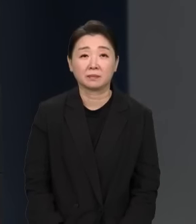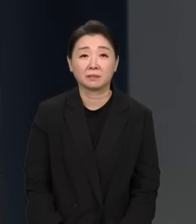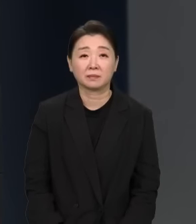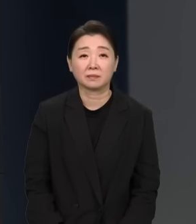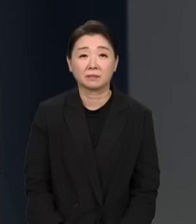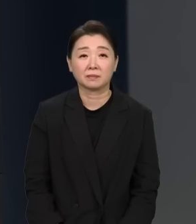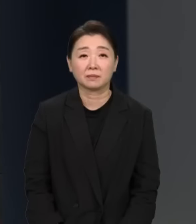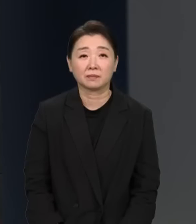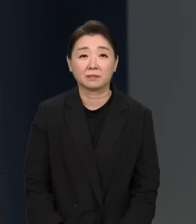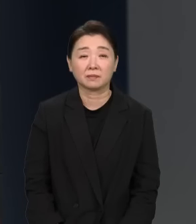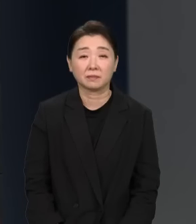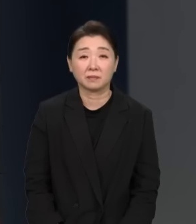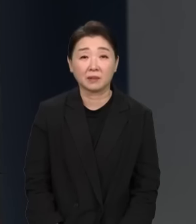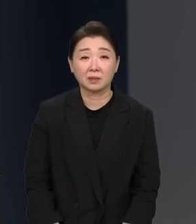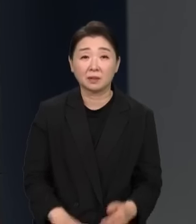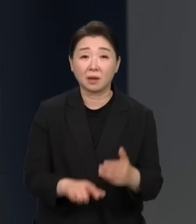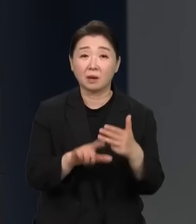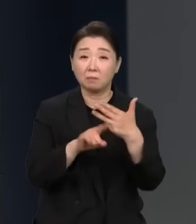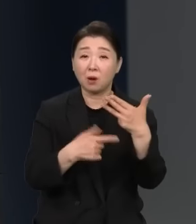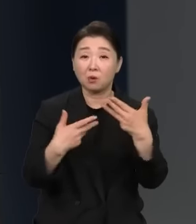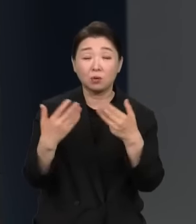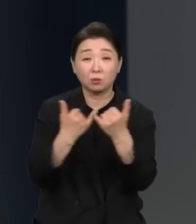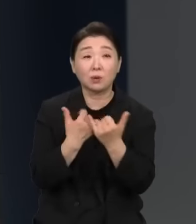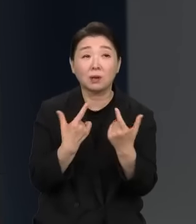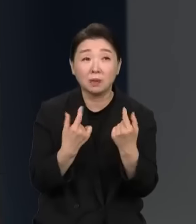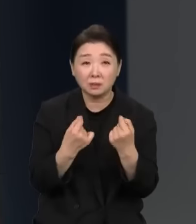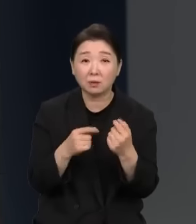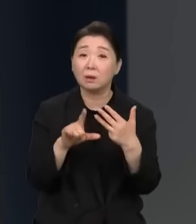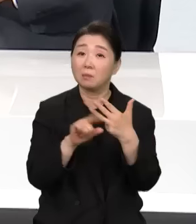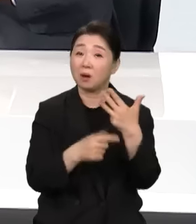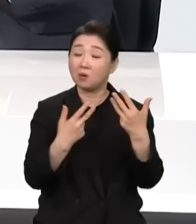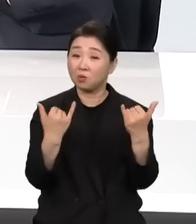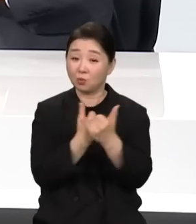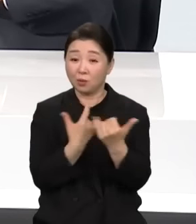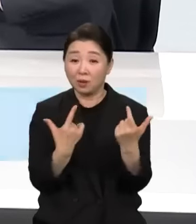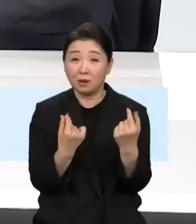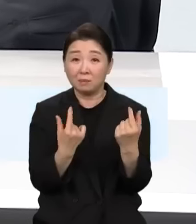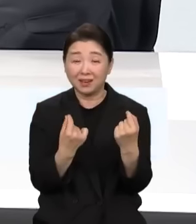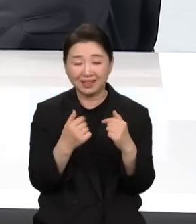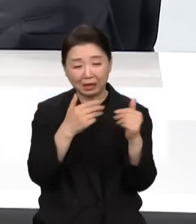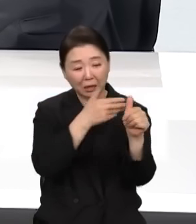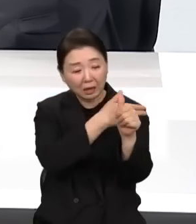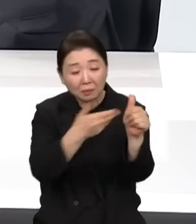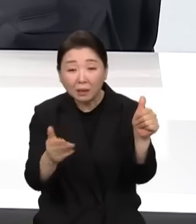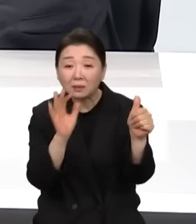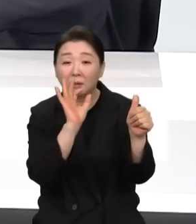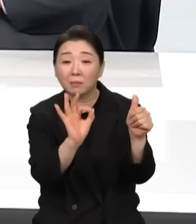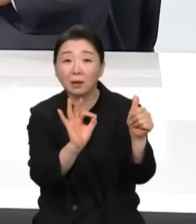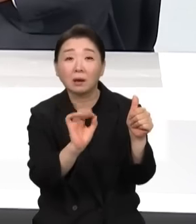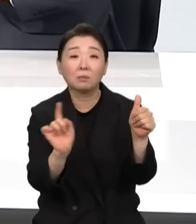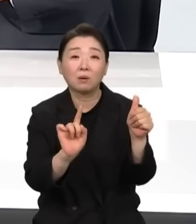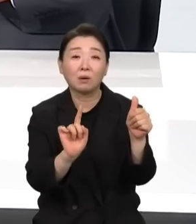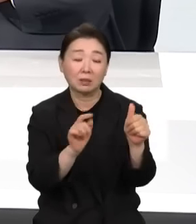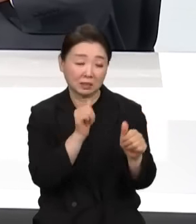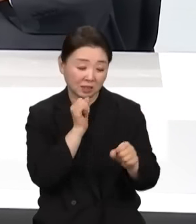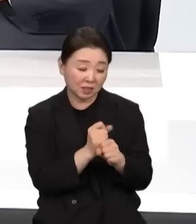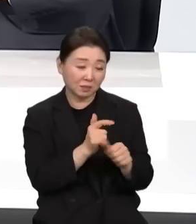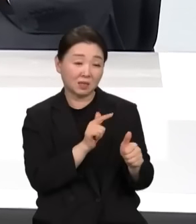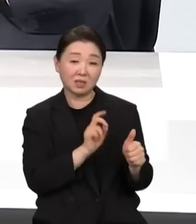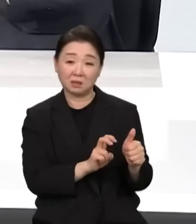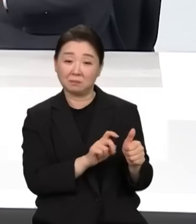하겠다네 이게 뭐 8월 9일 통하죠네 8월 9일 통하긴 하지만 맥락을 보면 그 이미 임전 단장한테